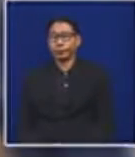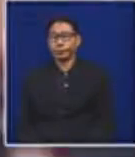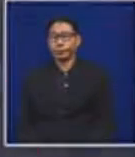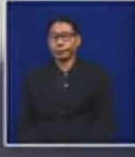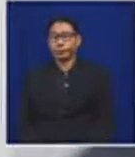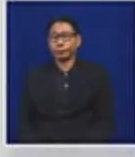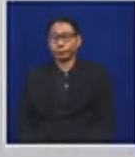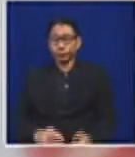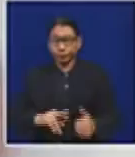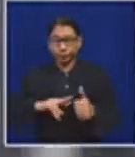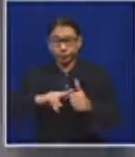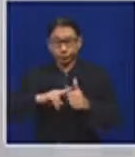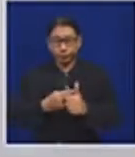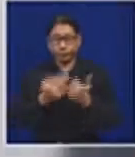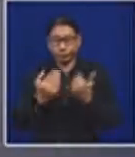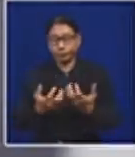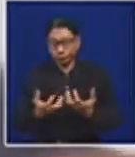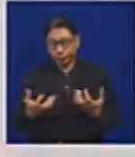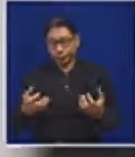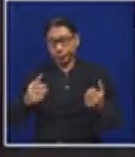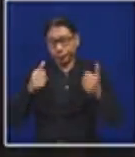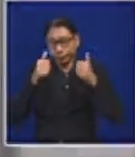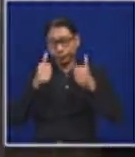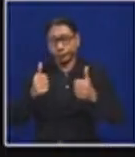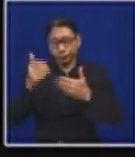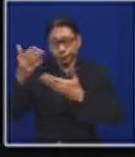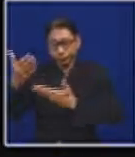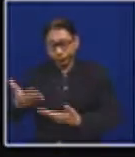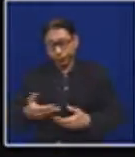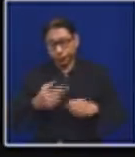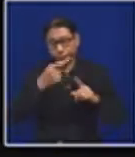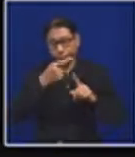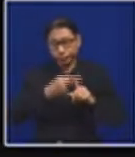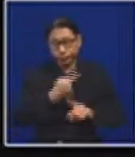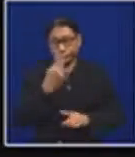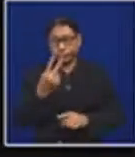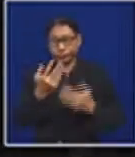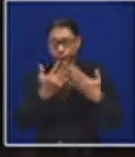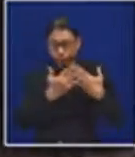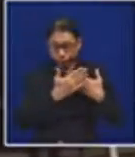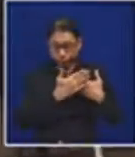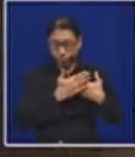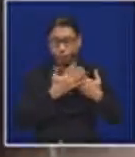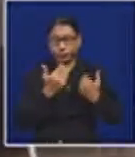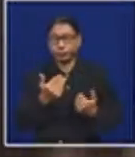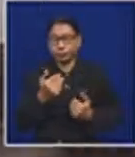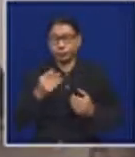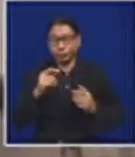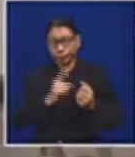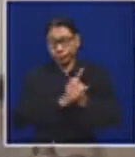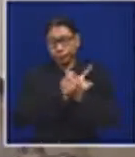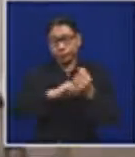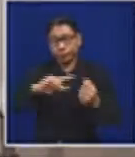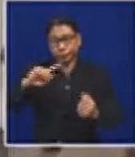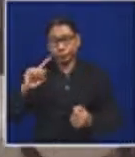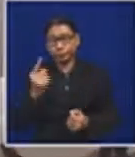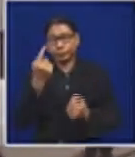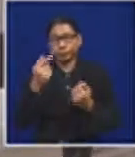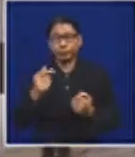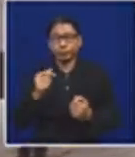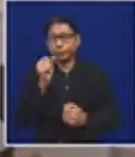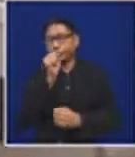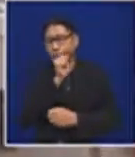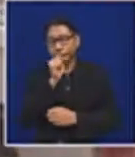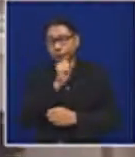เริ่มด้วยผลงานเพลงรับความหมายดีๆต้อนรับเดือนแห่งความรักกุมภาพันธ์กันก่อนเลยนะคะกับเพลงใหม่ของศิลปินนักร้องนักดนตรี